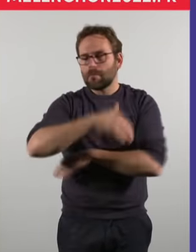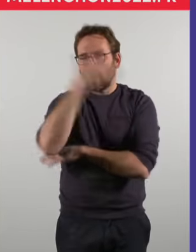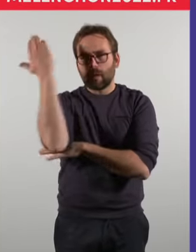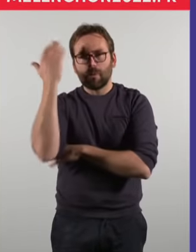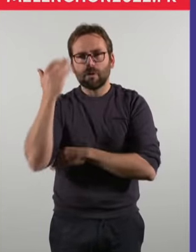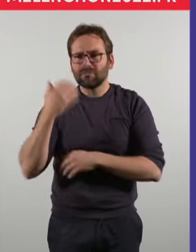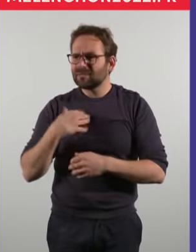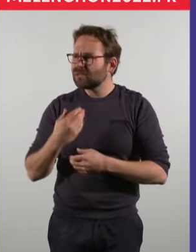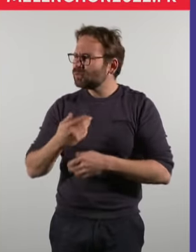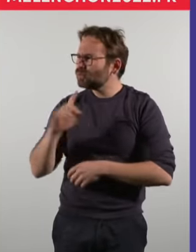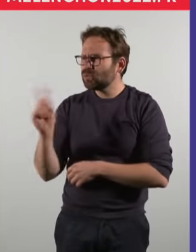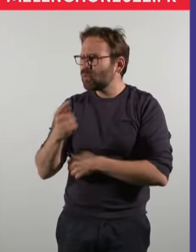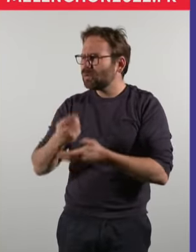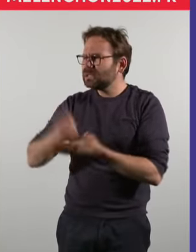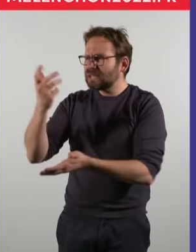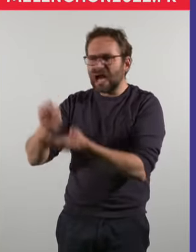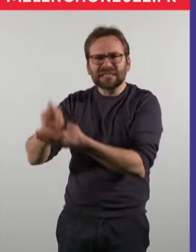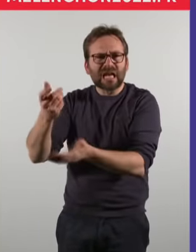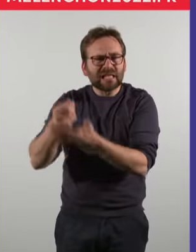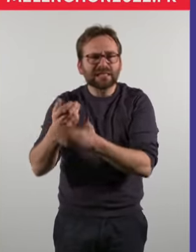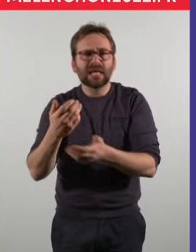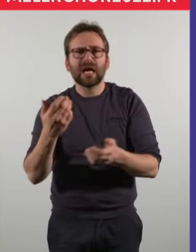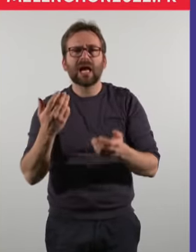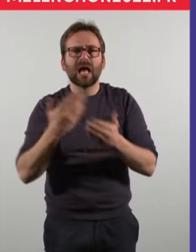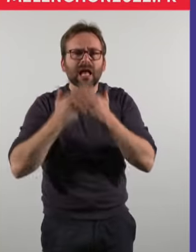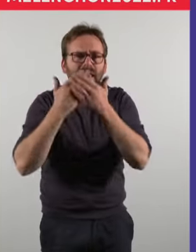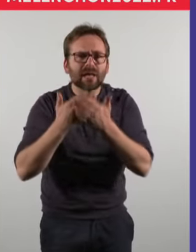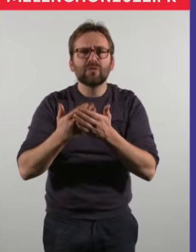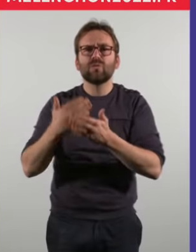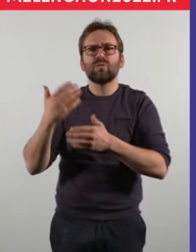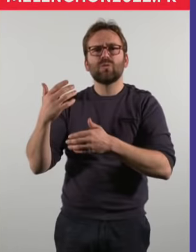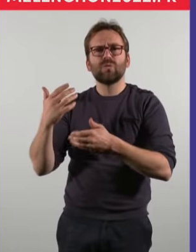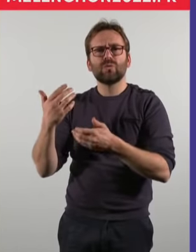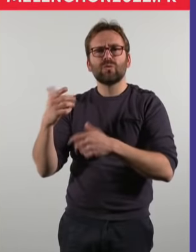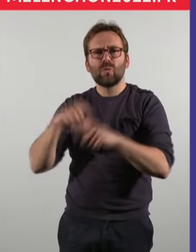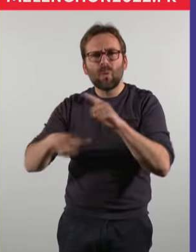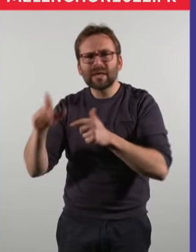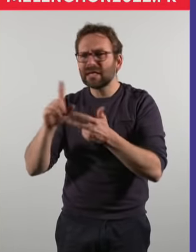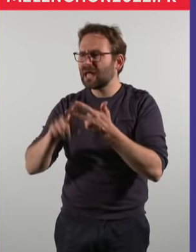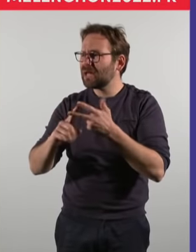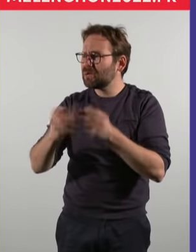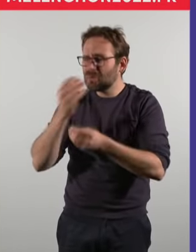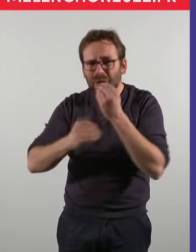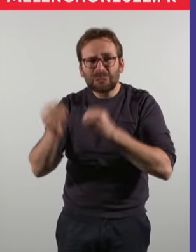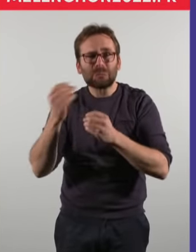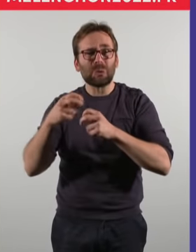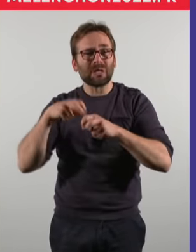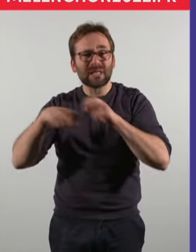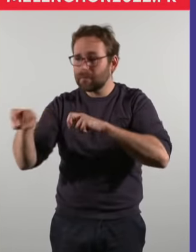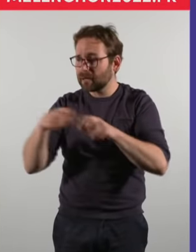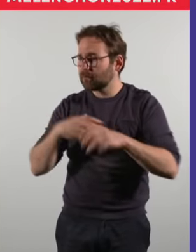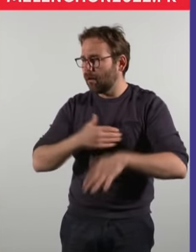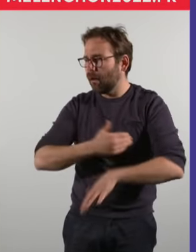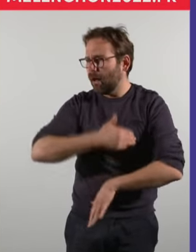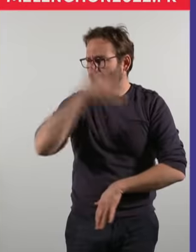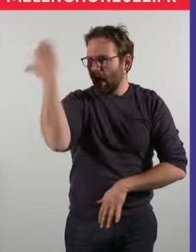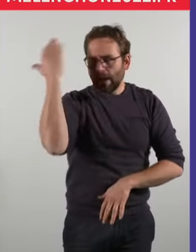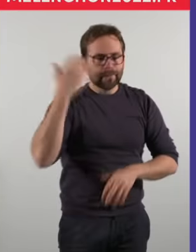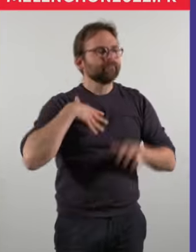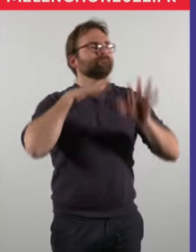devenu cher. Études, loyers, nourriture, déplacements. C'était le